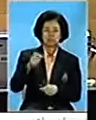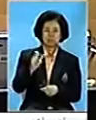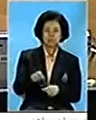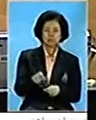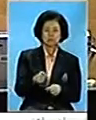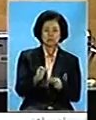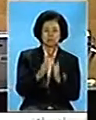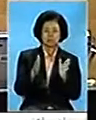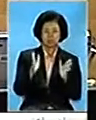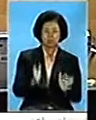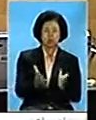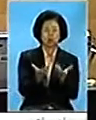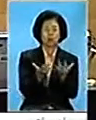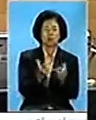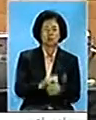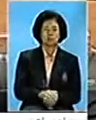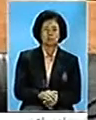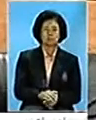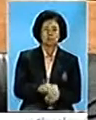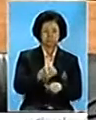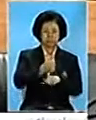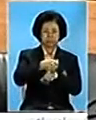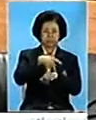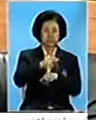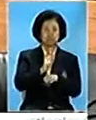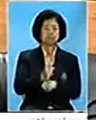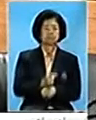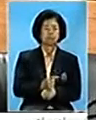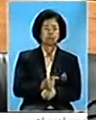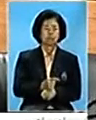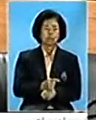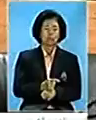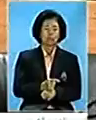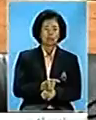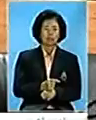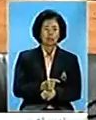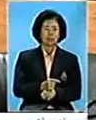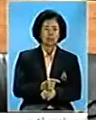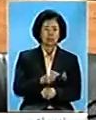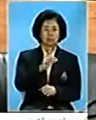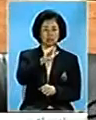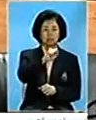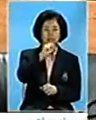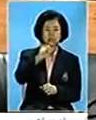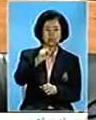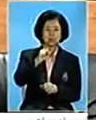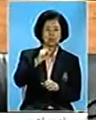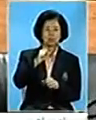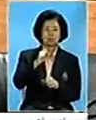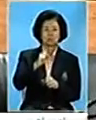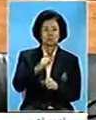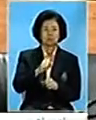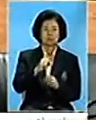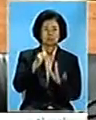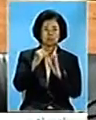ธิต ครับเรียนท่านประธานที่เคารพ ผมนายสาธิตปิตุเตชะนะครับสมาชิกสภาผู้แทนราษฎร